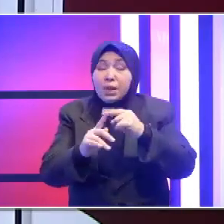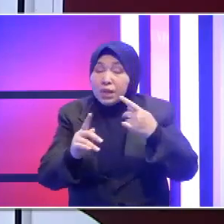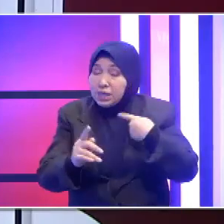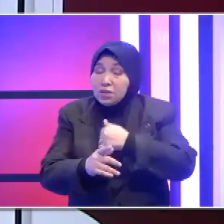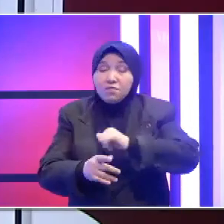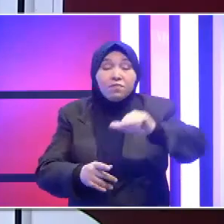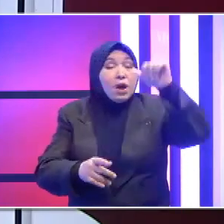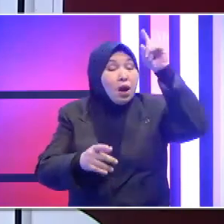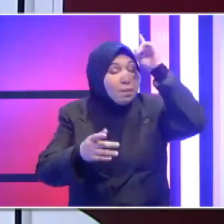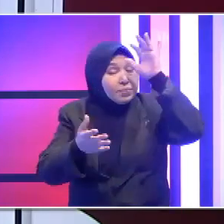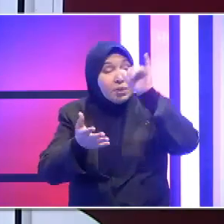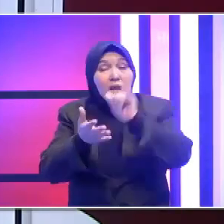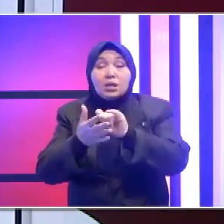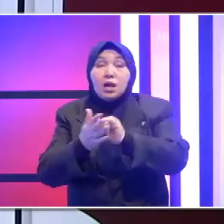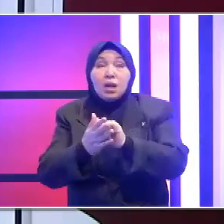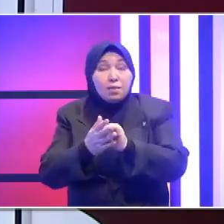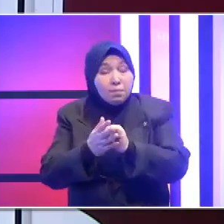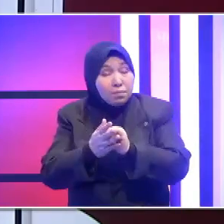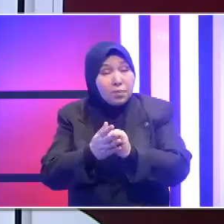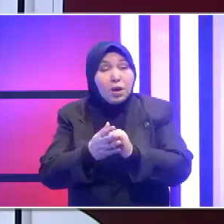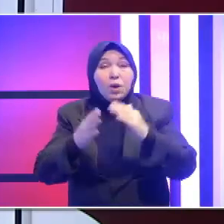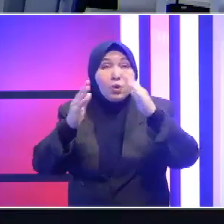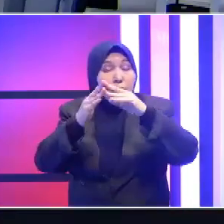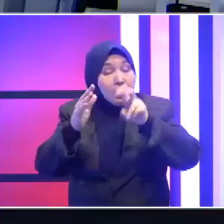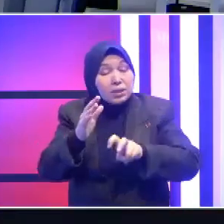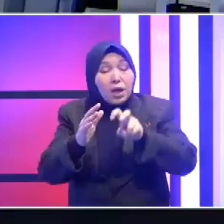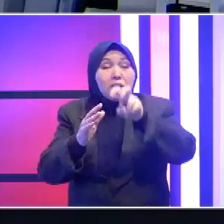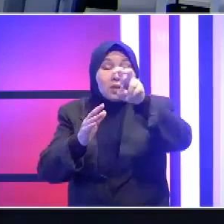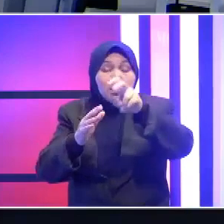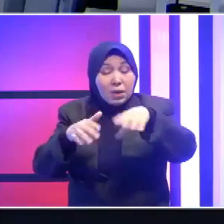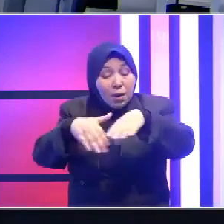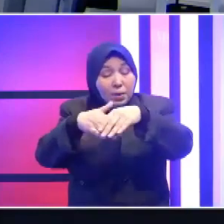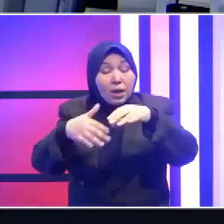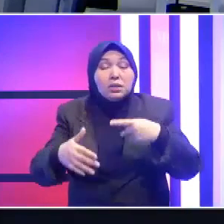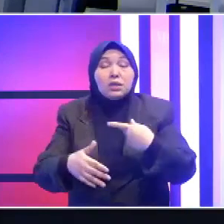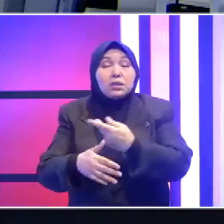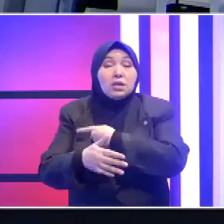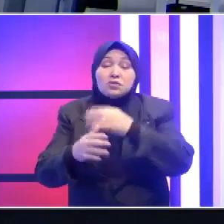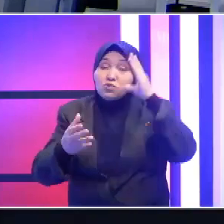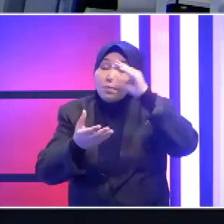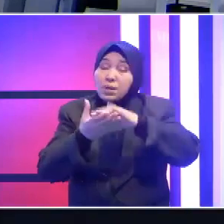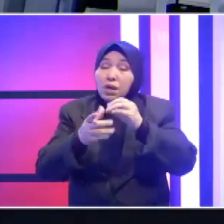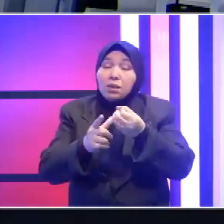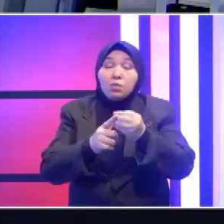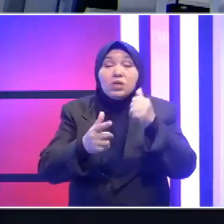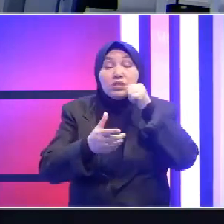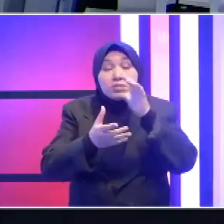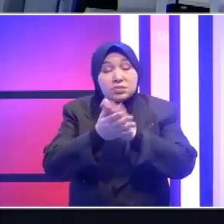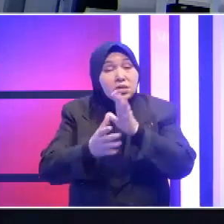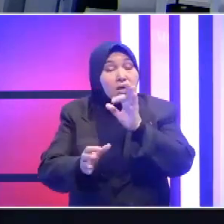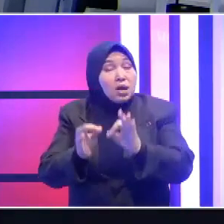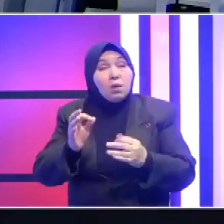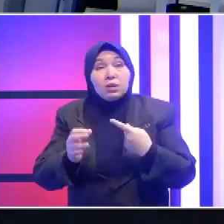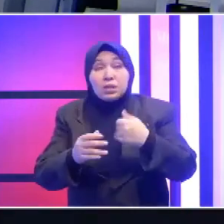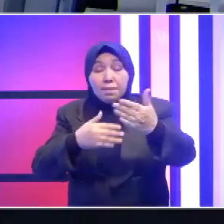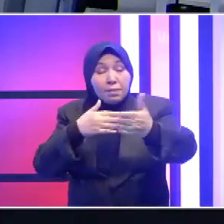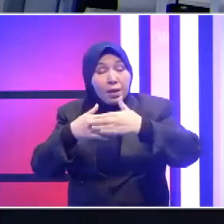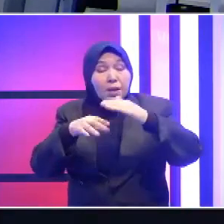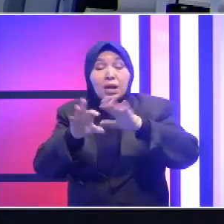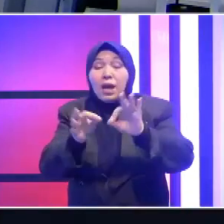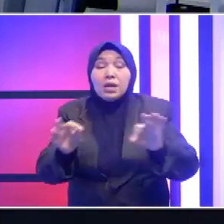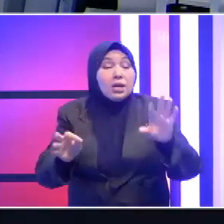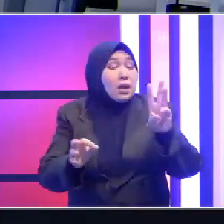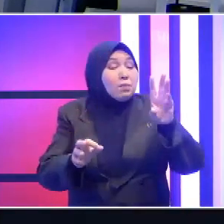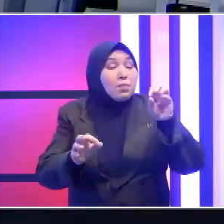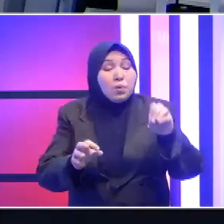paham bahwa dalam rumah tangga alasannya Dynamic rumah tangga kalau katakan suami atau istri dia kalau kita kembali pada ayat